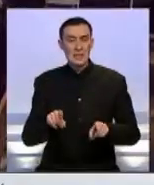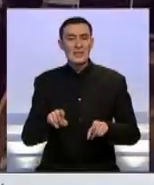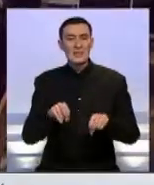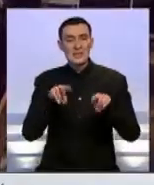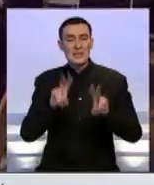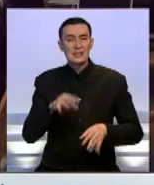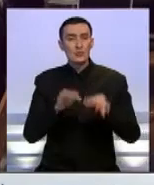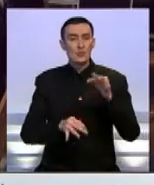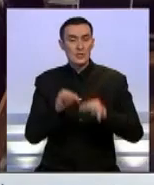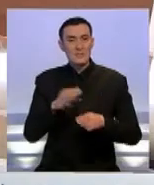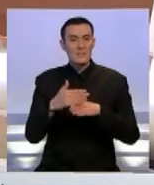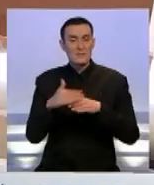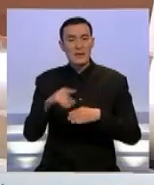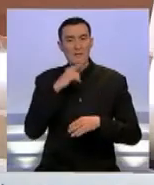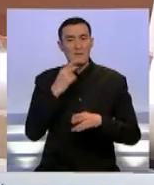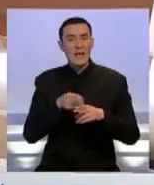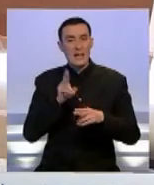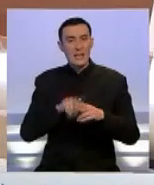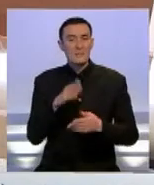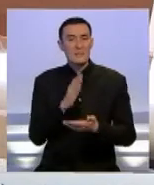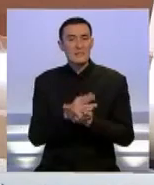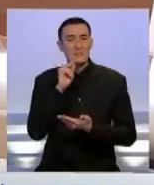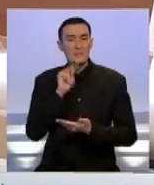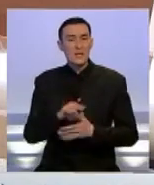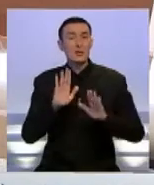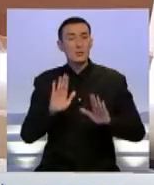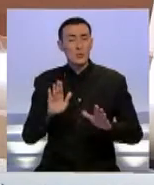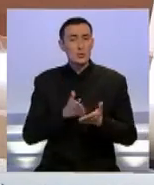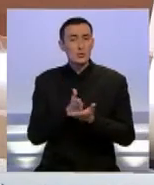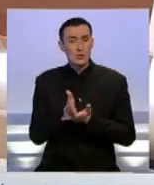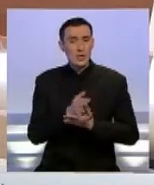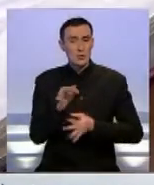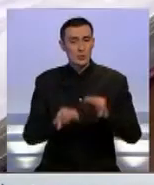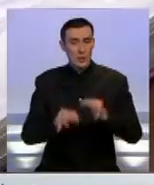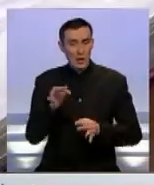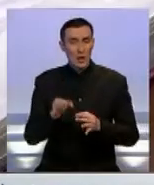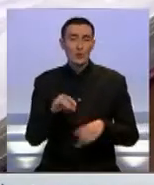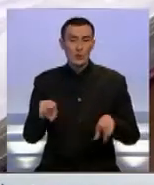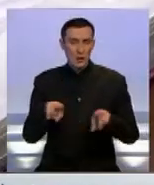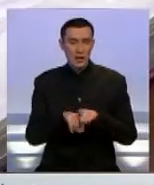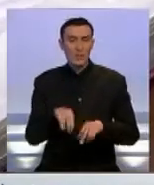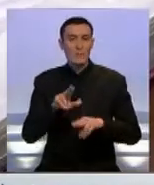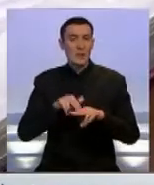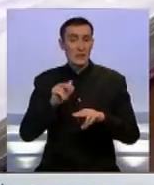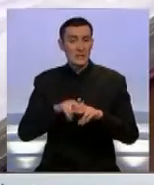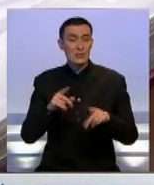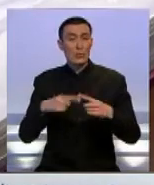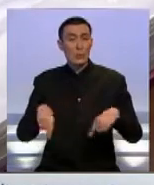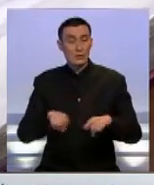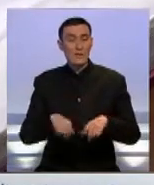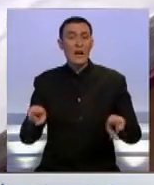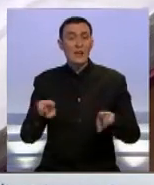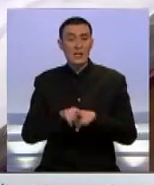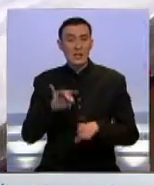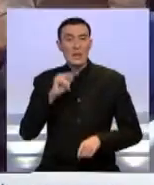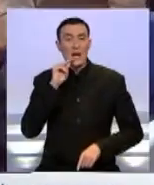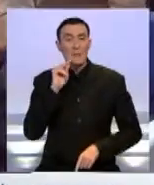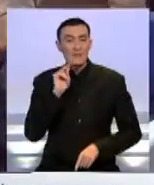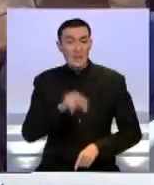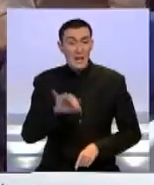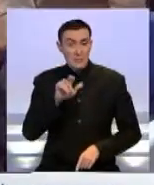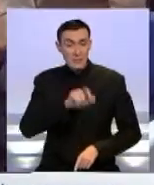Специалисты судебной сферы говорят, что в этом вина не только служители Фемиды, но и правоохранительных органов, а также обвиняемых